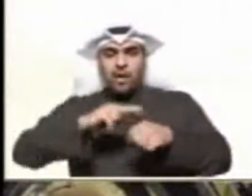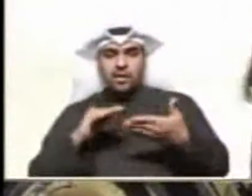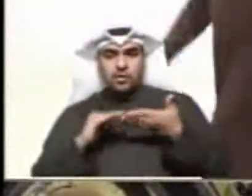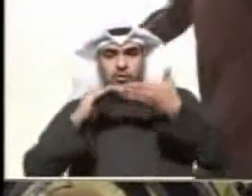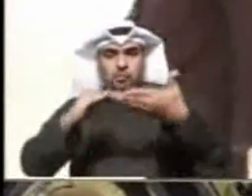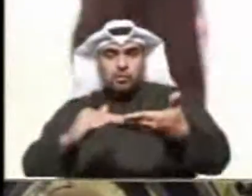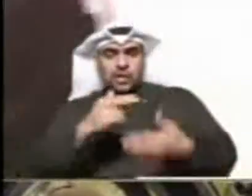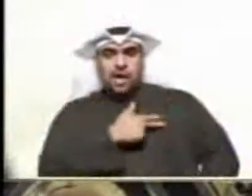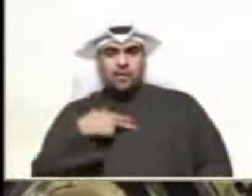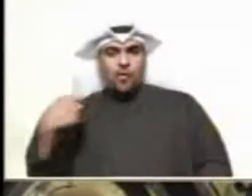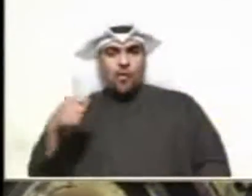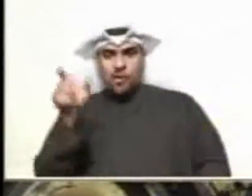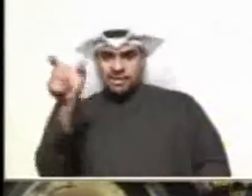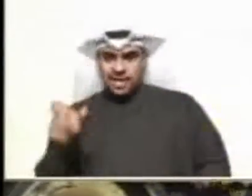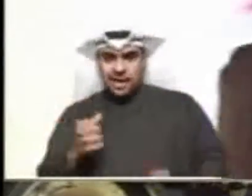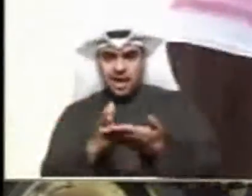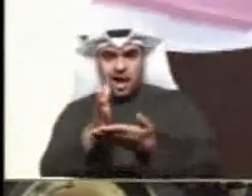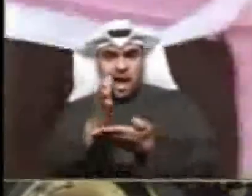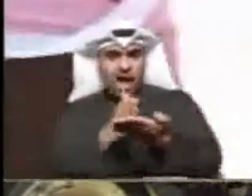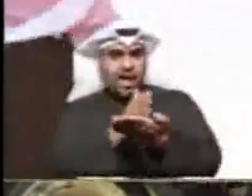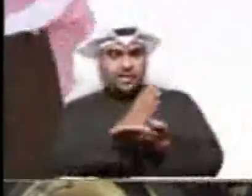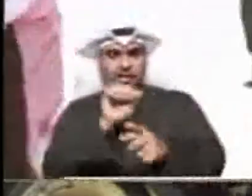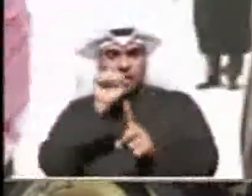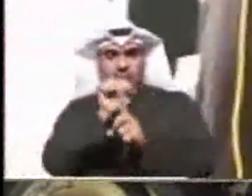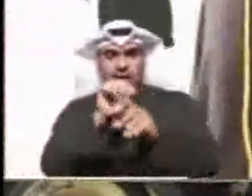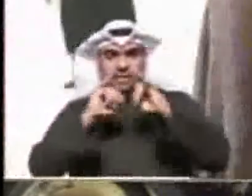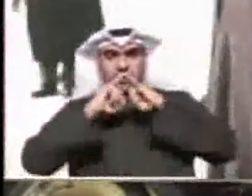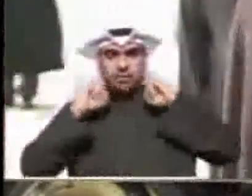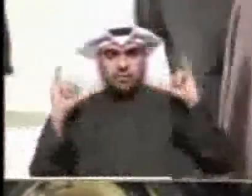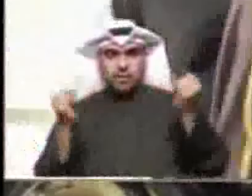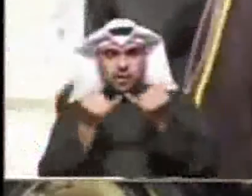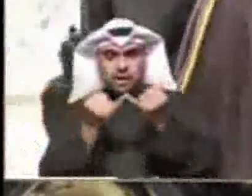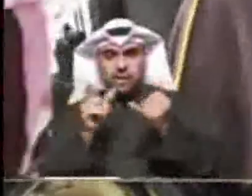الخارجية لشؤون المنظمات الدولية الوزير المفوض